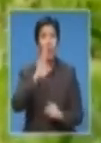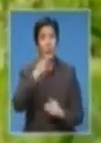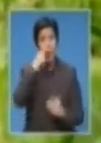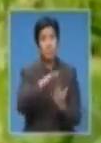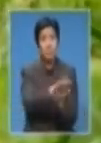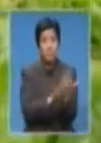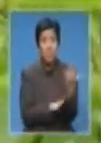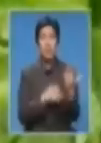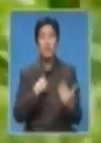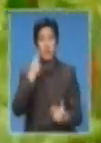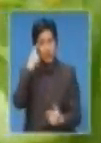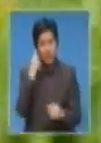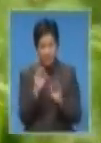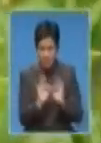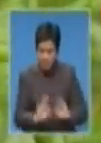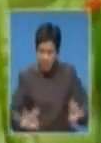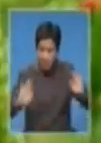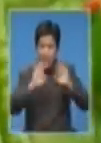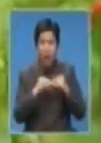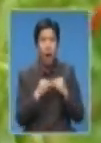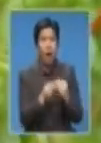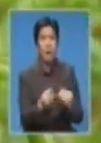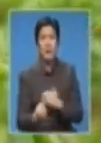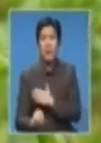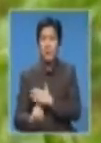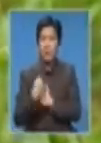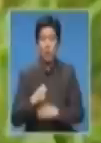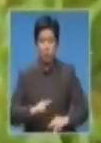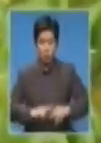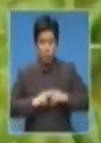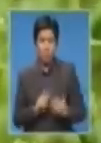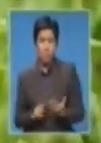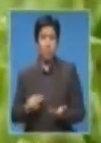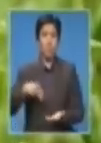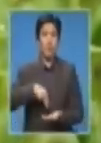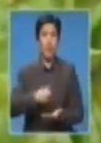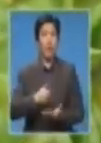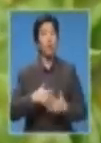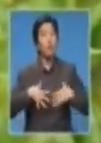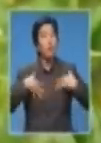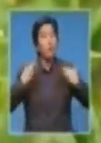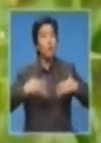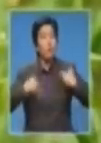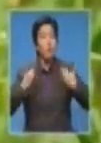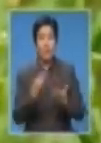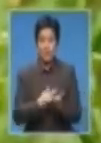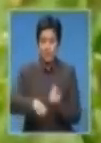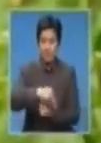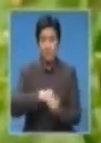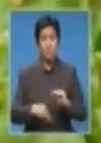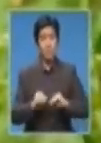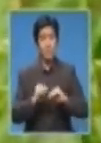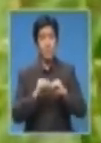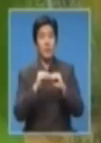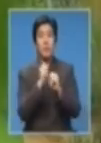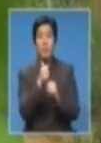ศไทยมาเป็นเวลายาวนานนะครับให้มีความเข้มแข็งสามารถจะพึ่งพาตนเองได้มีความสุขมีรายได้เพิ่มขึ้น ทั้งนี้ทั้งนั้น